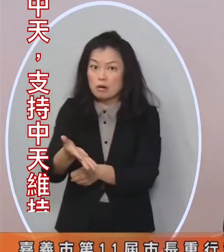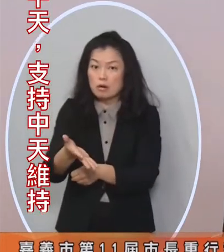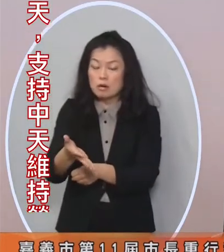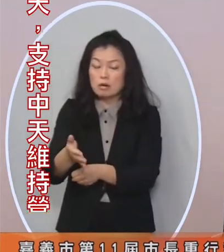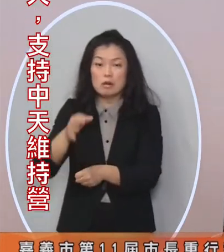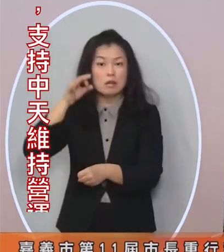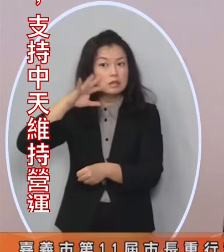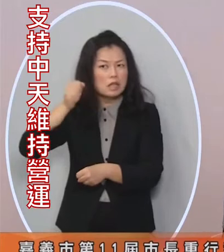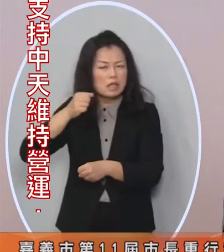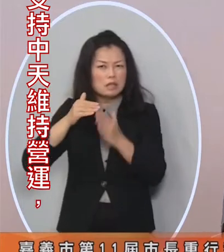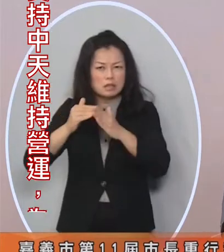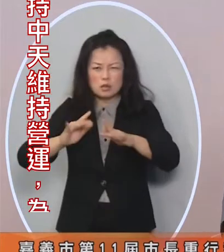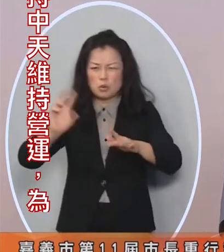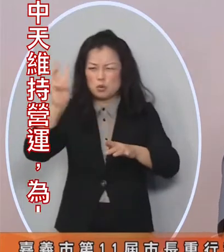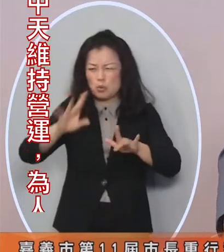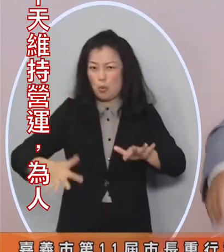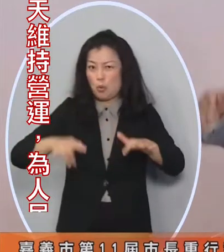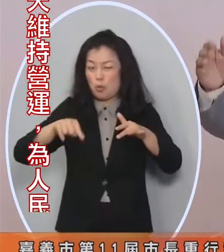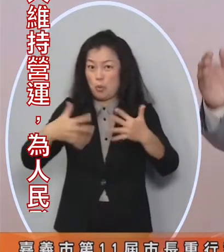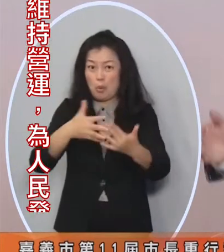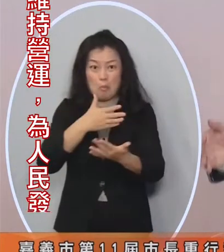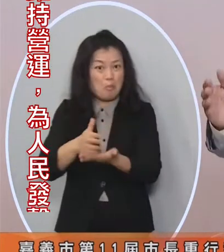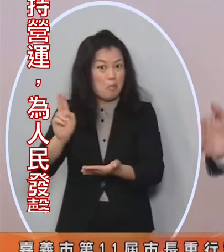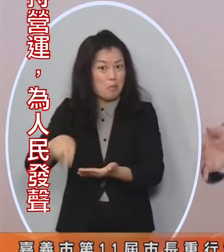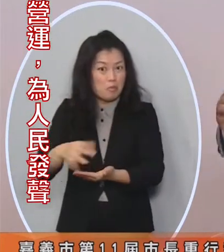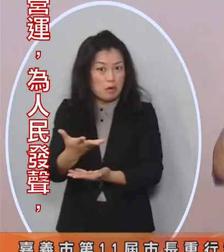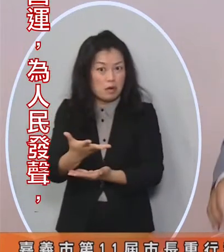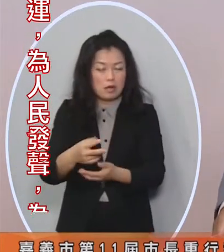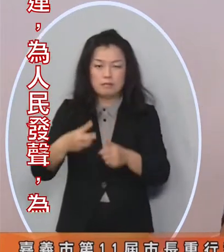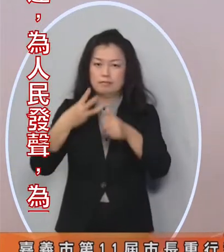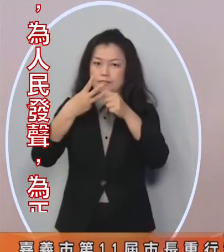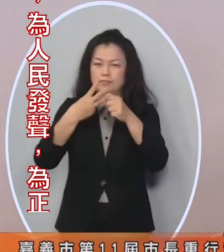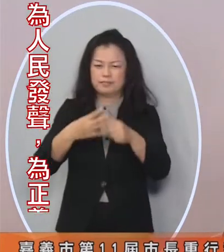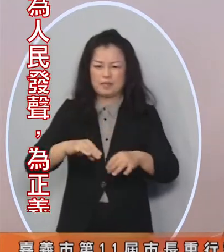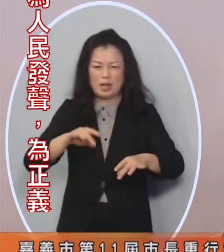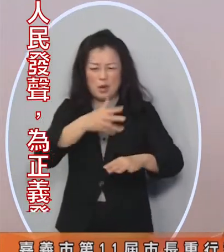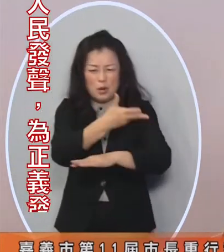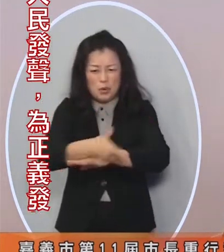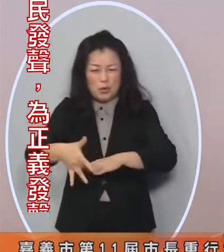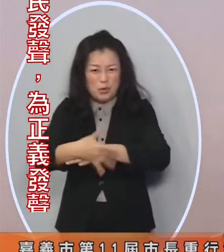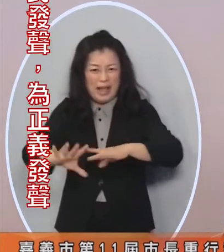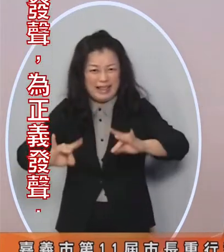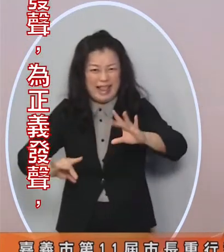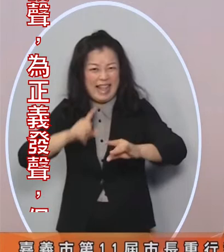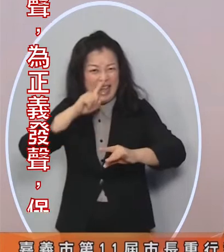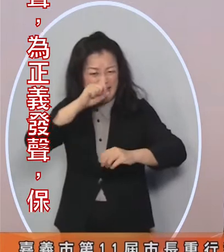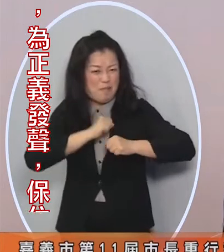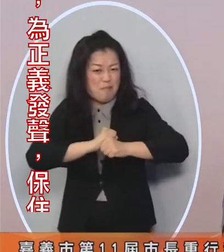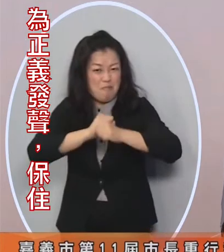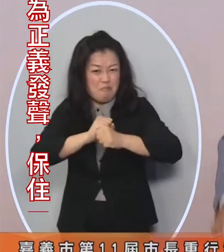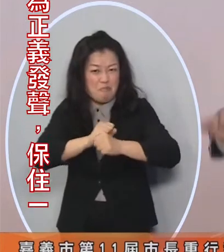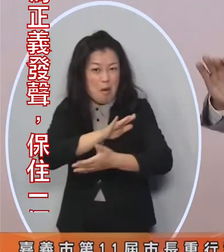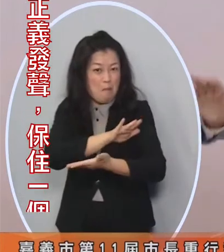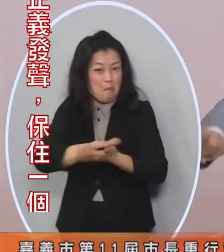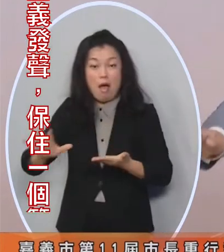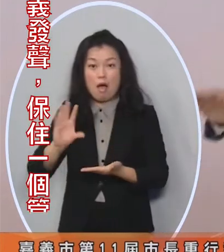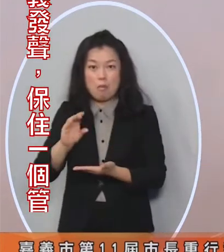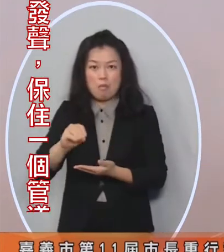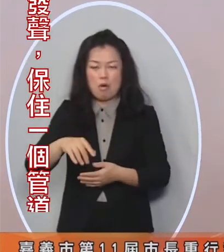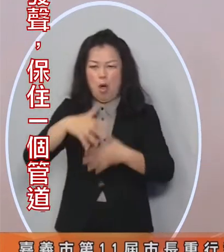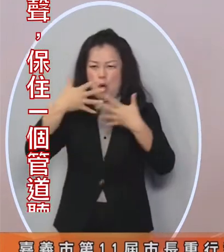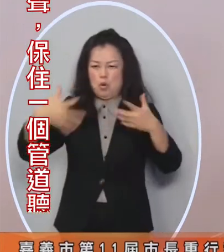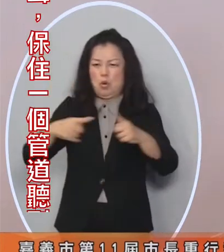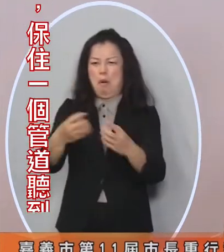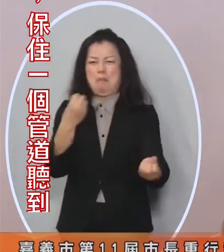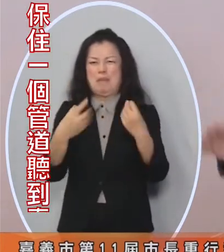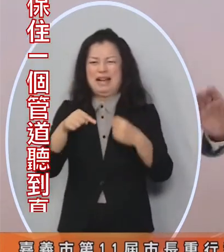决嘉义市的淹水问题。第三个就是你清污有没有彻底。今年八月四号的淹水，所有人都反映都是臭水